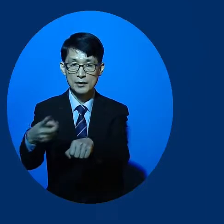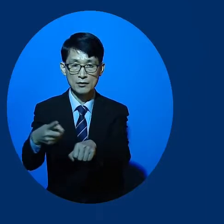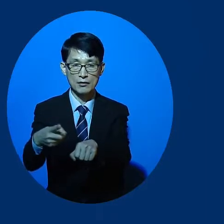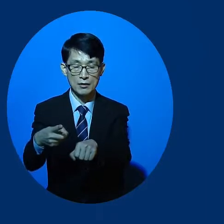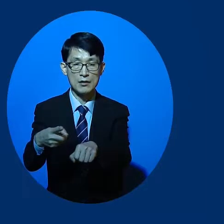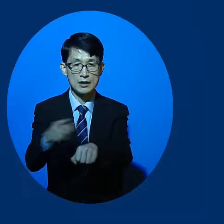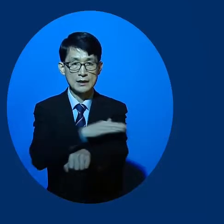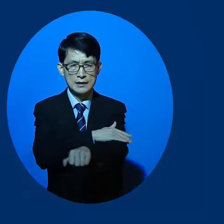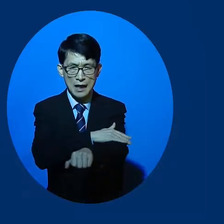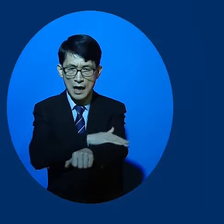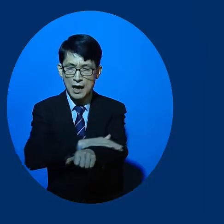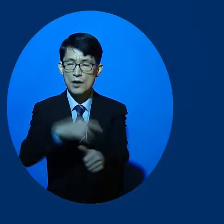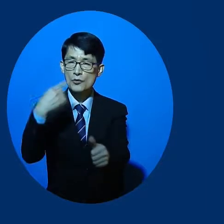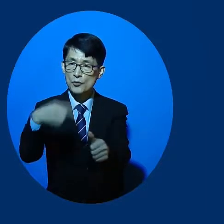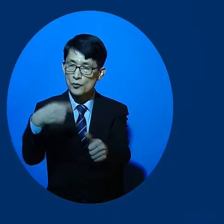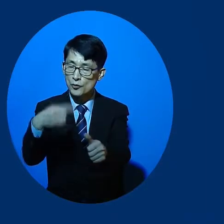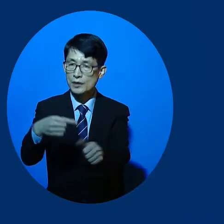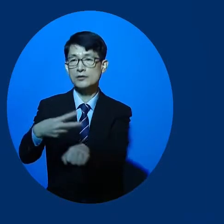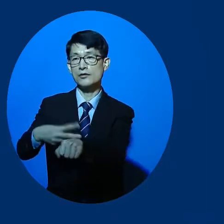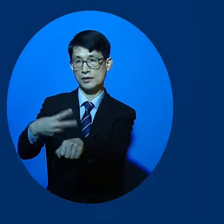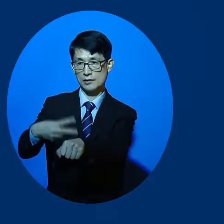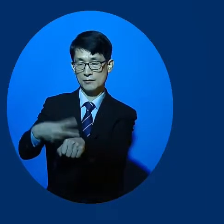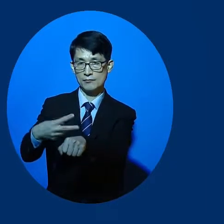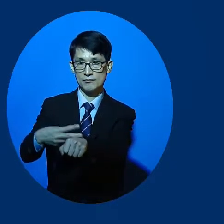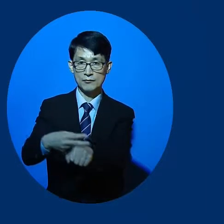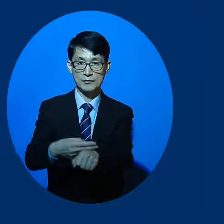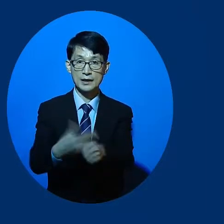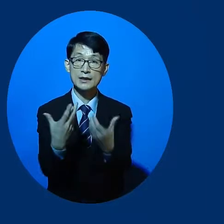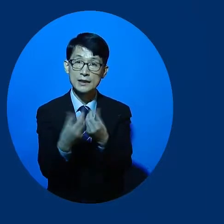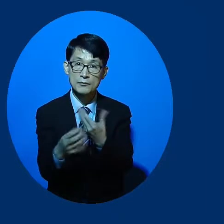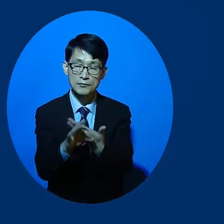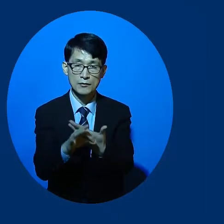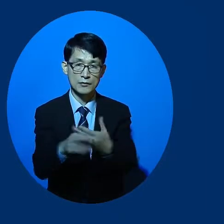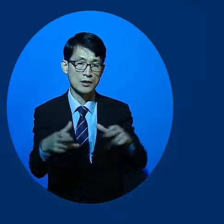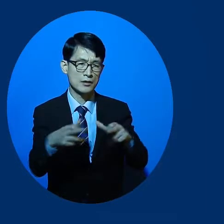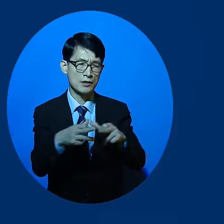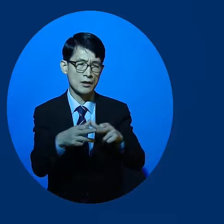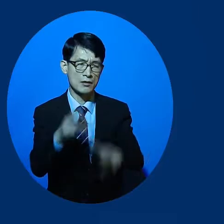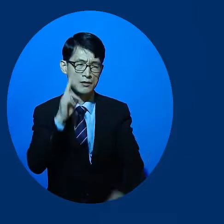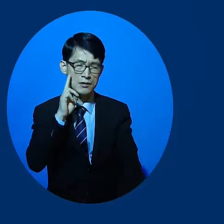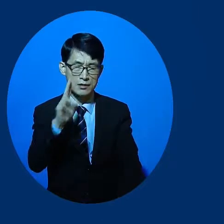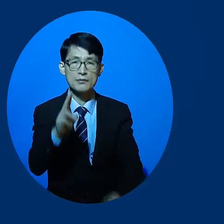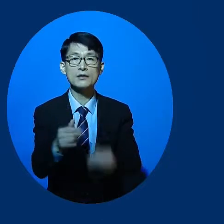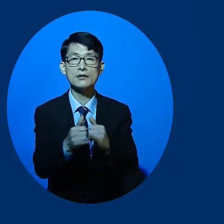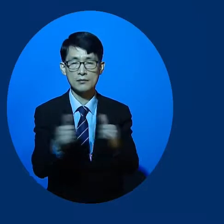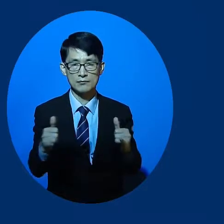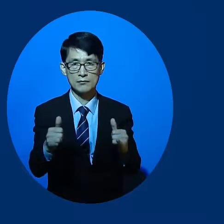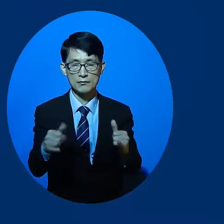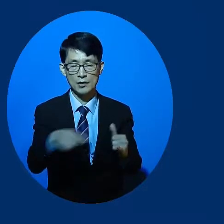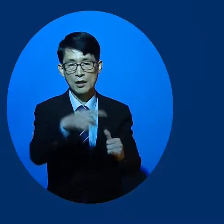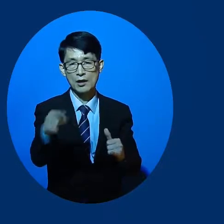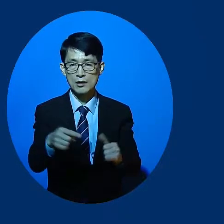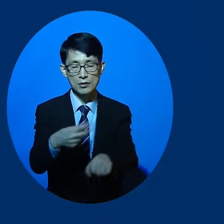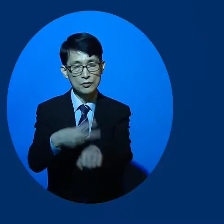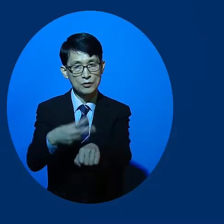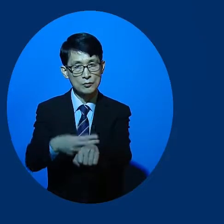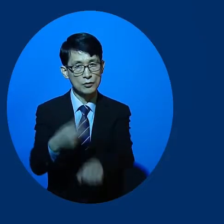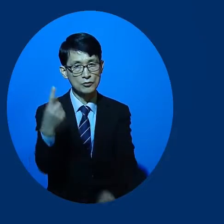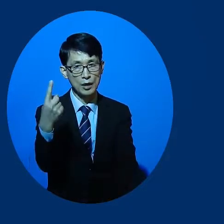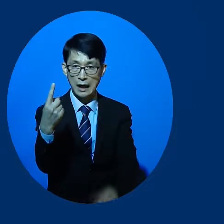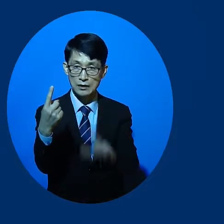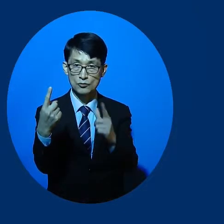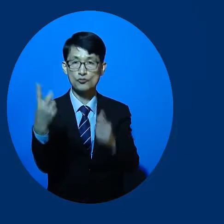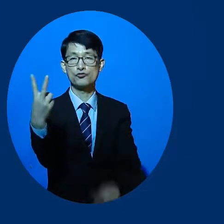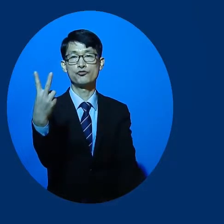좀 노력을 해야 됩니다. 중증 장애인의 경우에는 강사를 2명 투입하는 것도 좋은 방법이 될 수 있습니다.